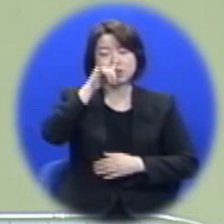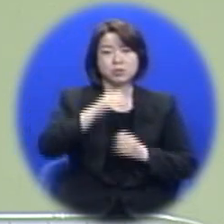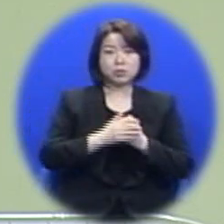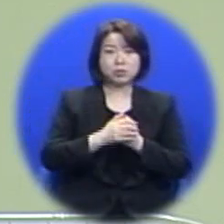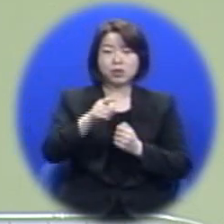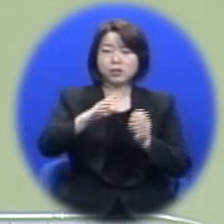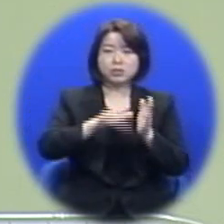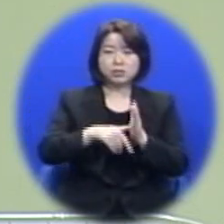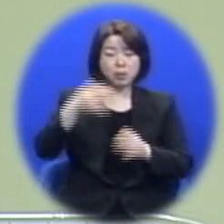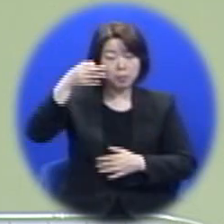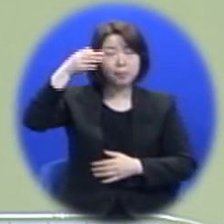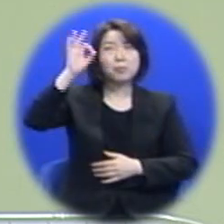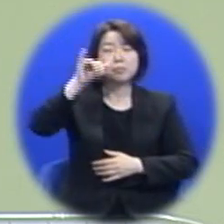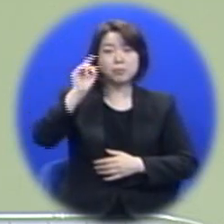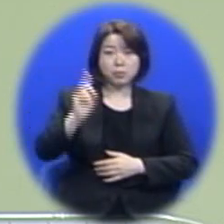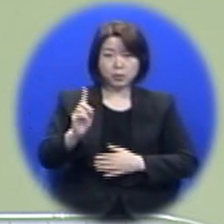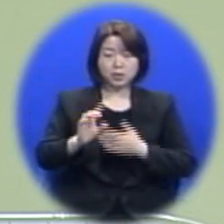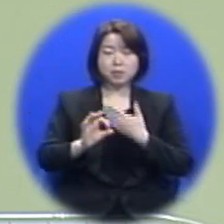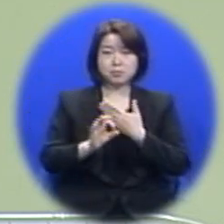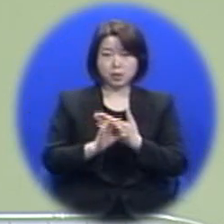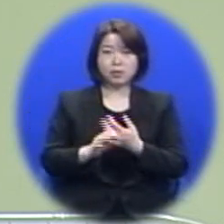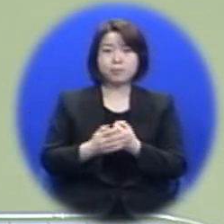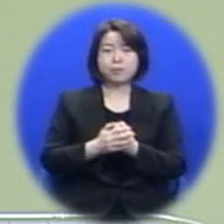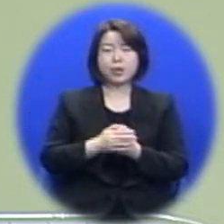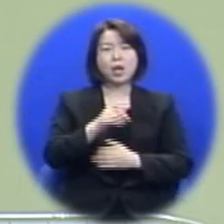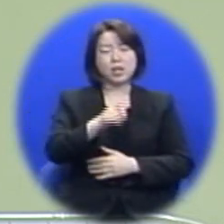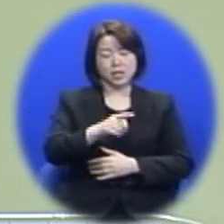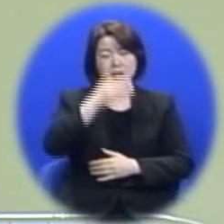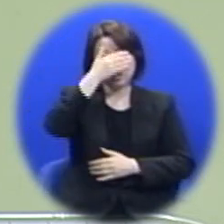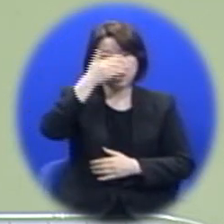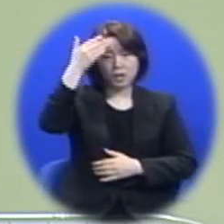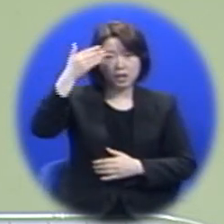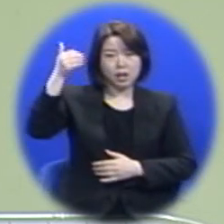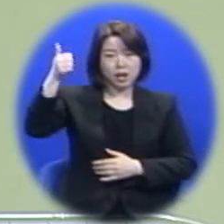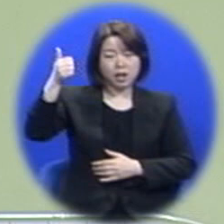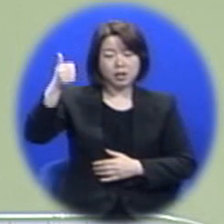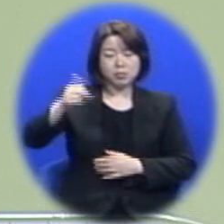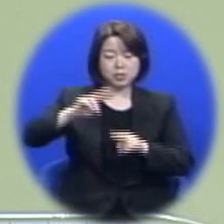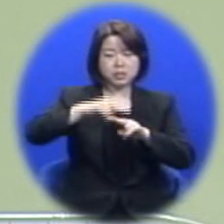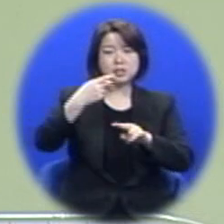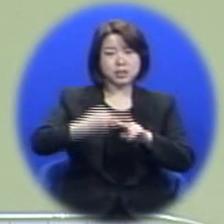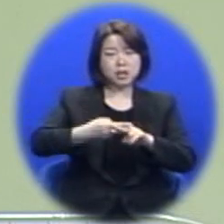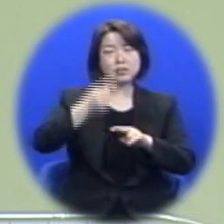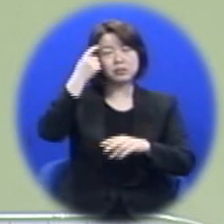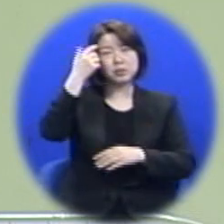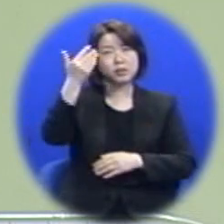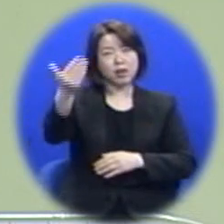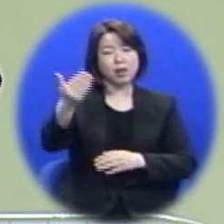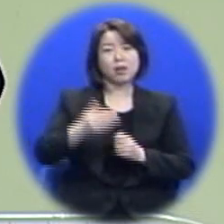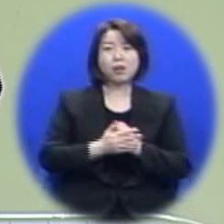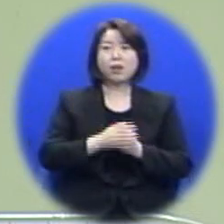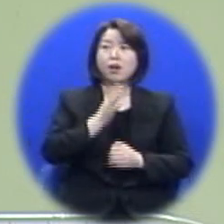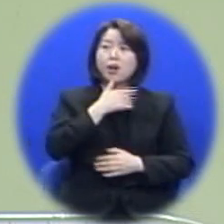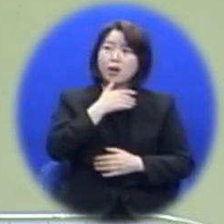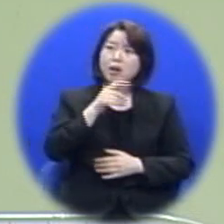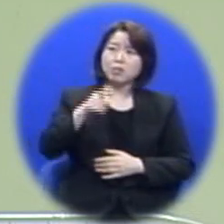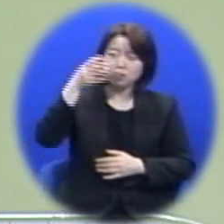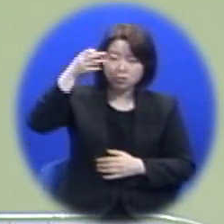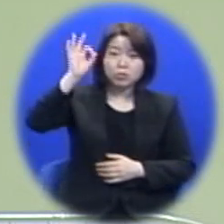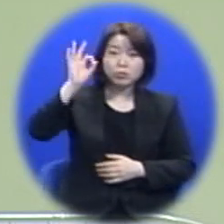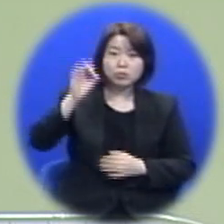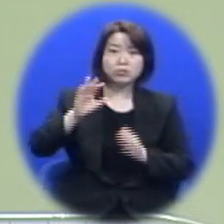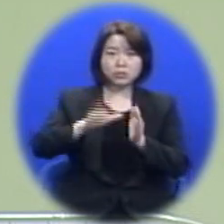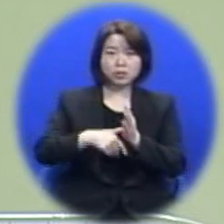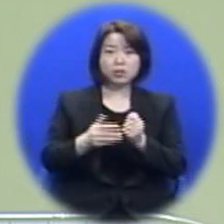그때 번뜩 떠오른 생각이 이게 할아버지 상급 인가 아 그 생각이 떠오르는데